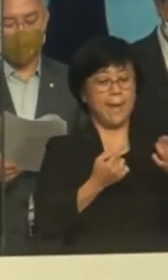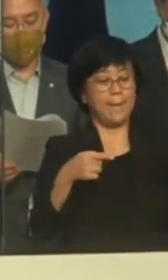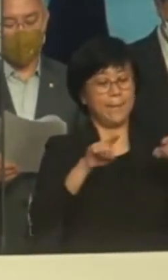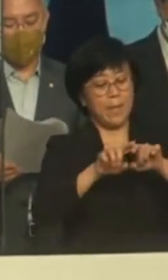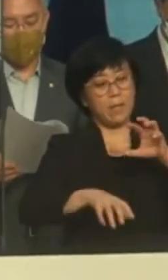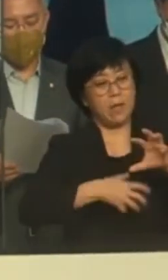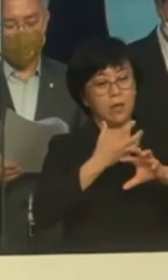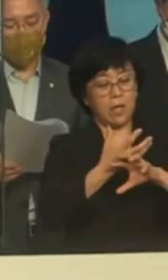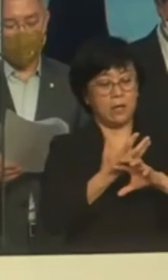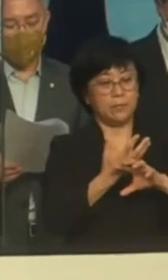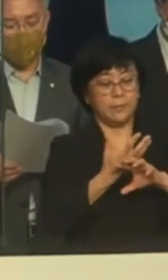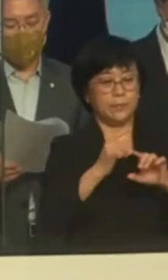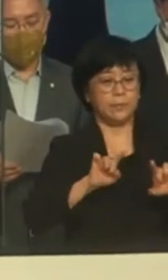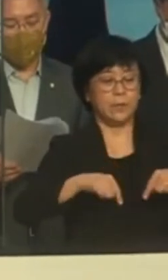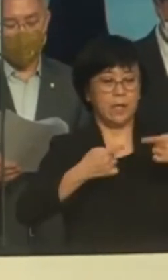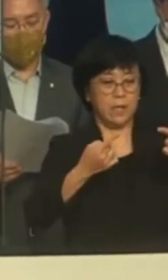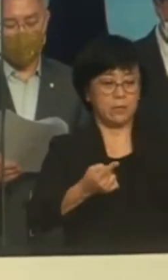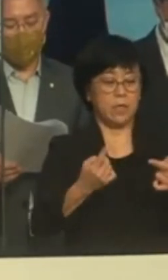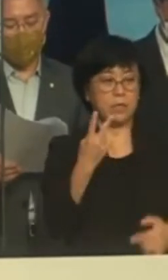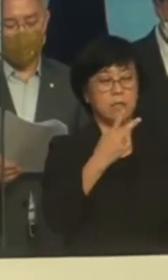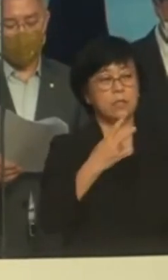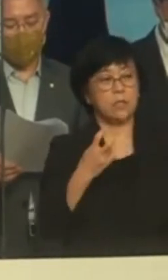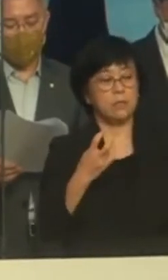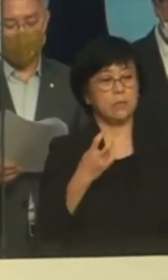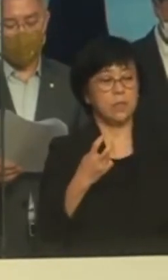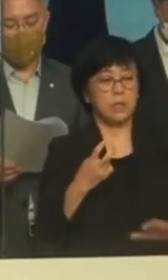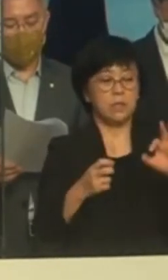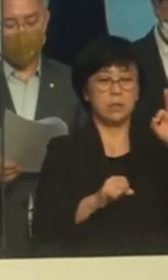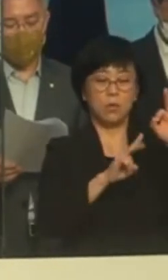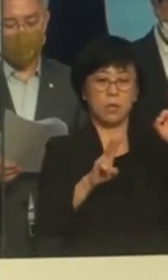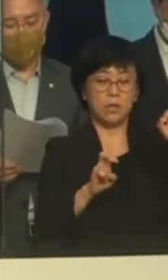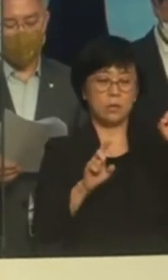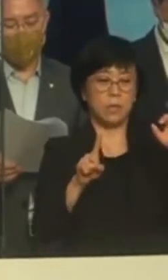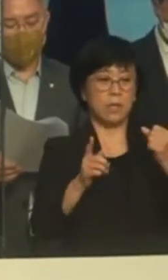것입니다. 2020년 10월 21일 청와대